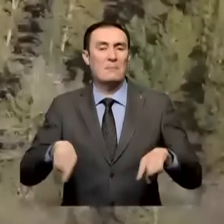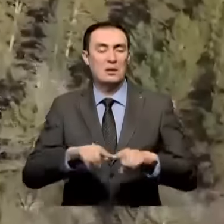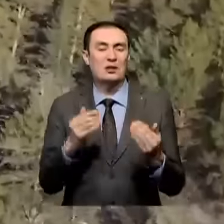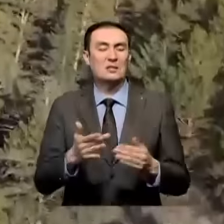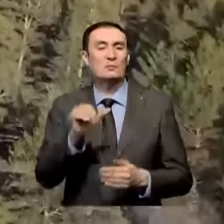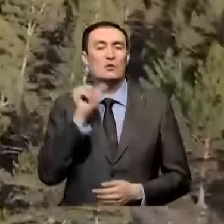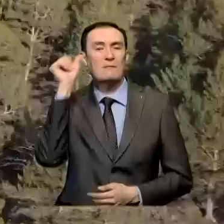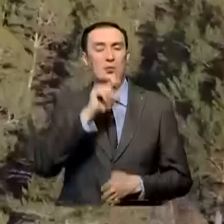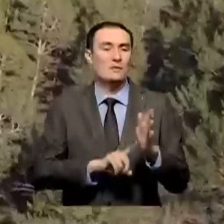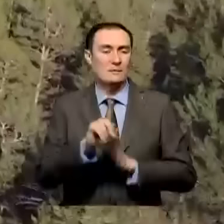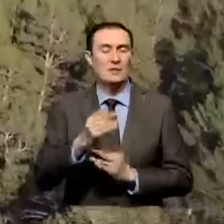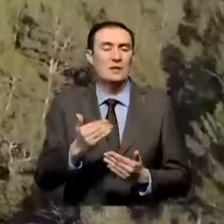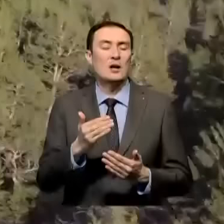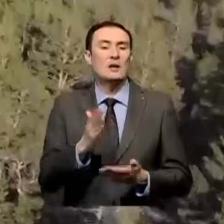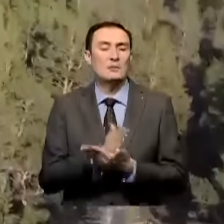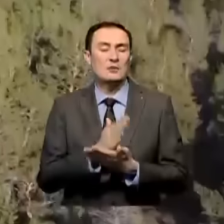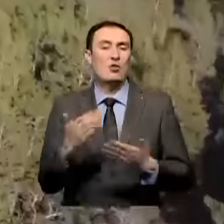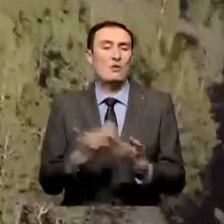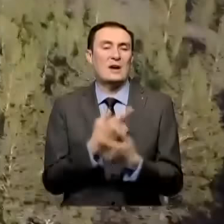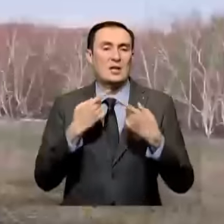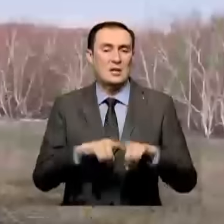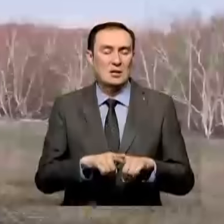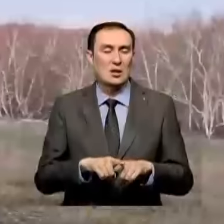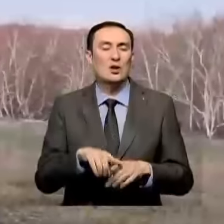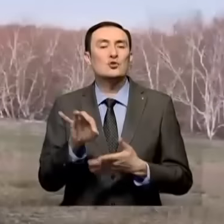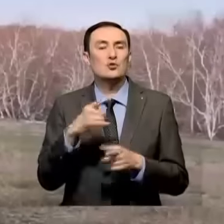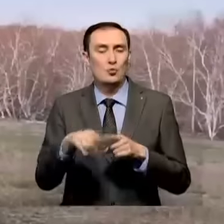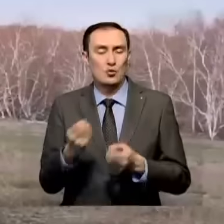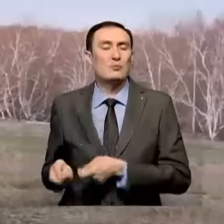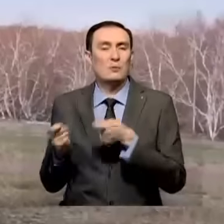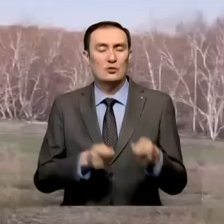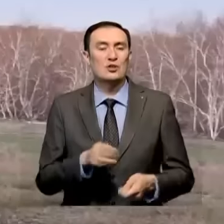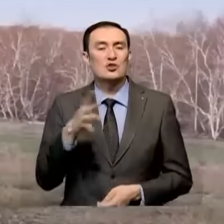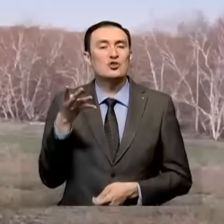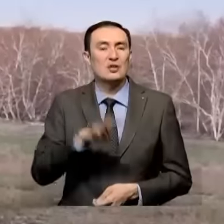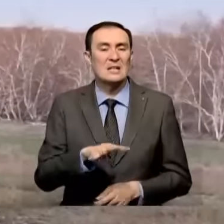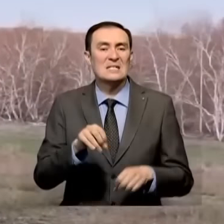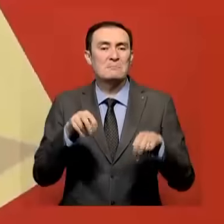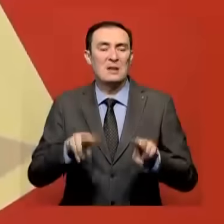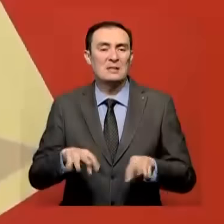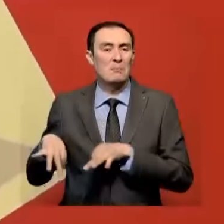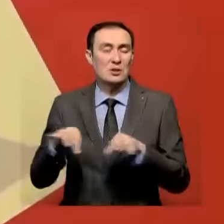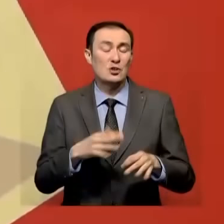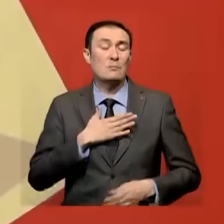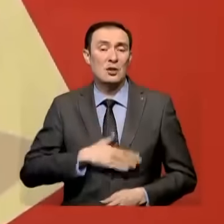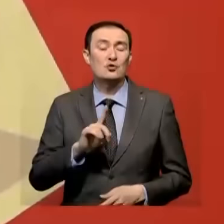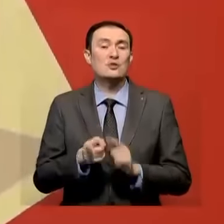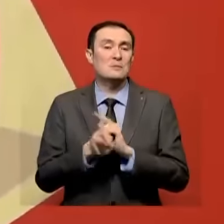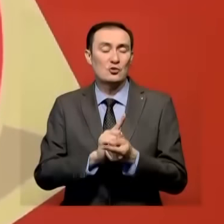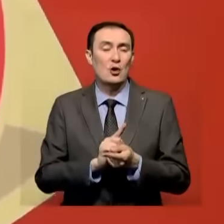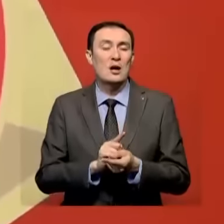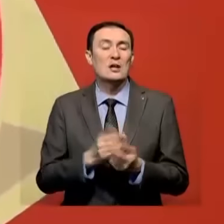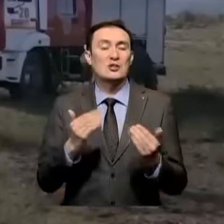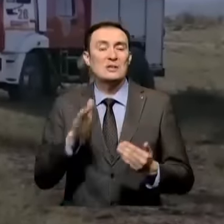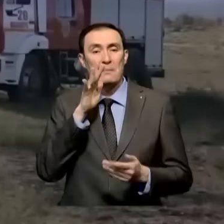идет с прошлого года. На страже леса уже новая техника. Скоро прибудут еще 4 специальные машины. И одна из приятных перемен, что